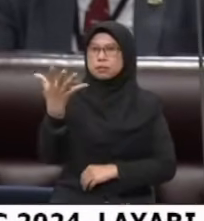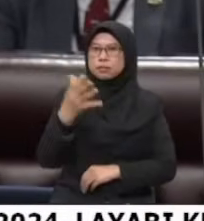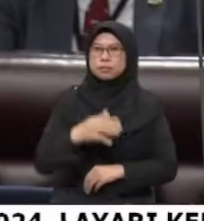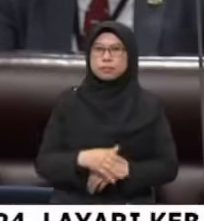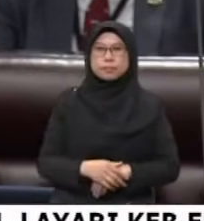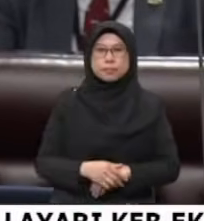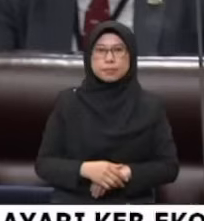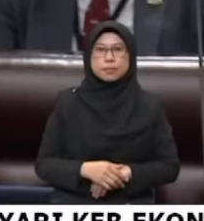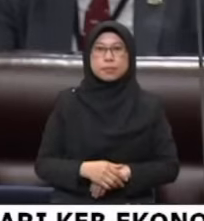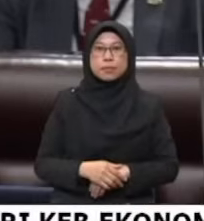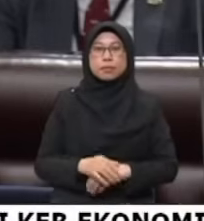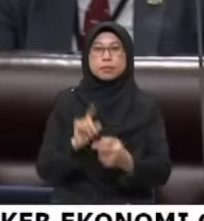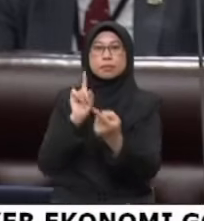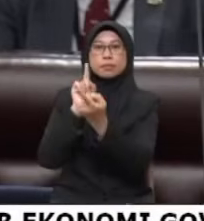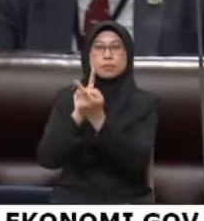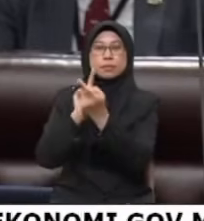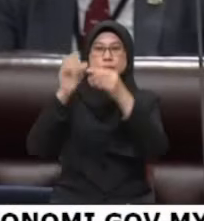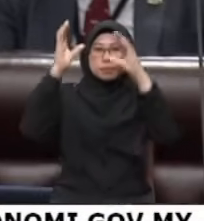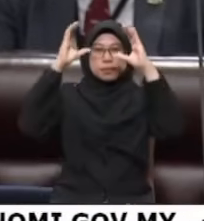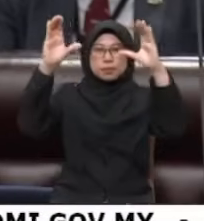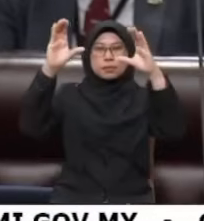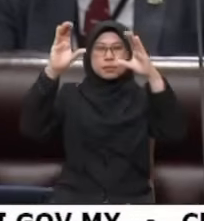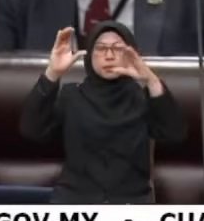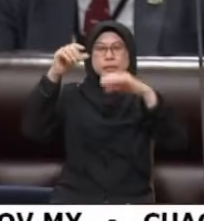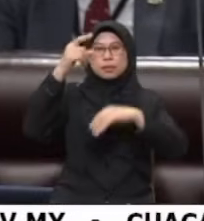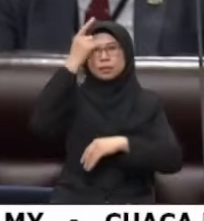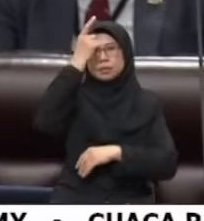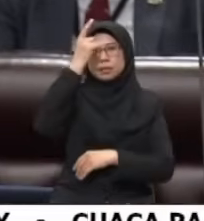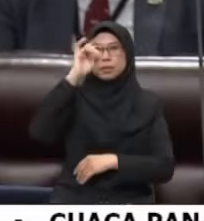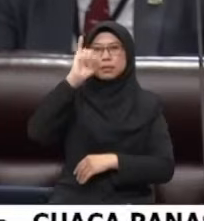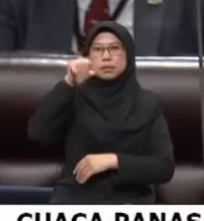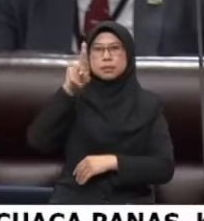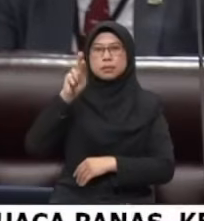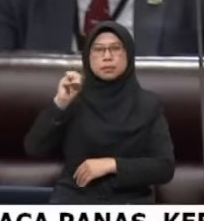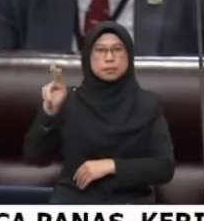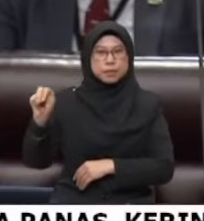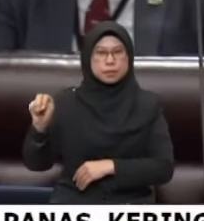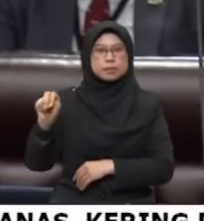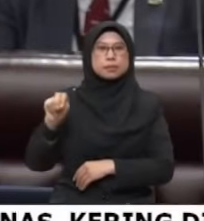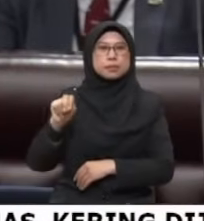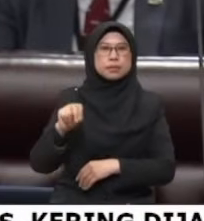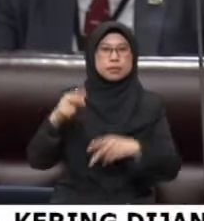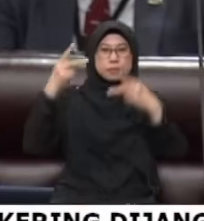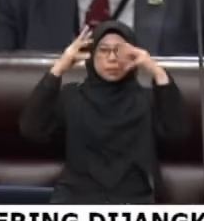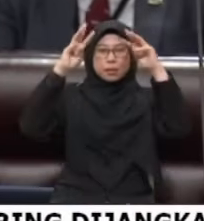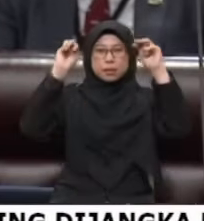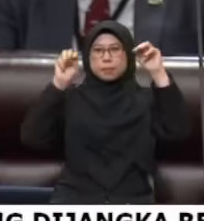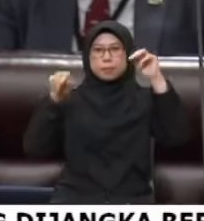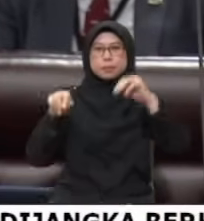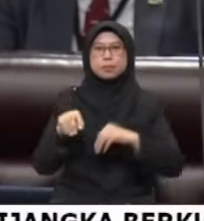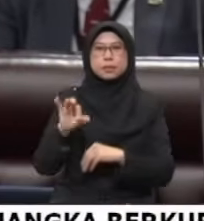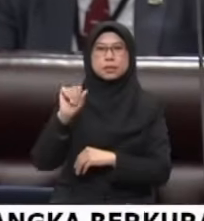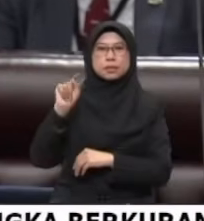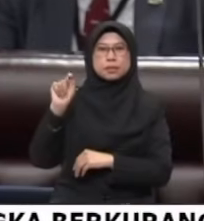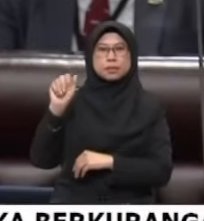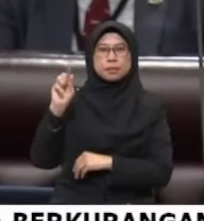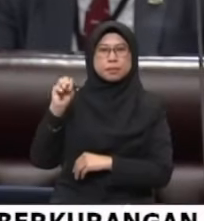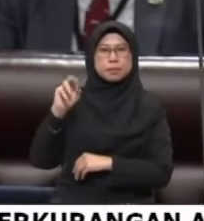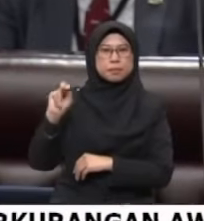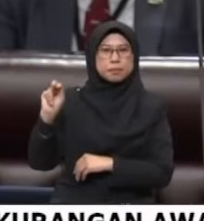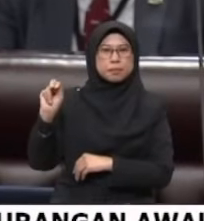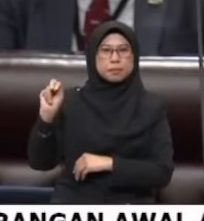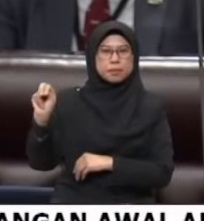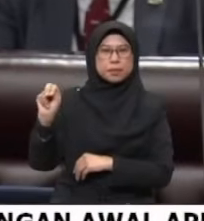pertemuan dengan canselor Jerman Olaf dan perdana menteri FR walterin steinm dan